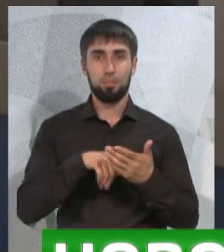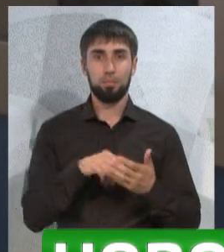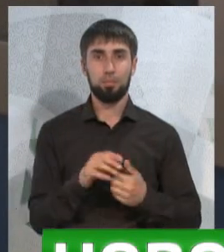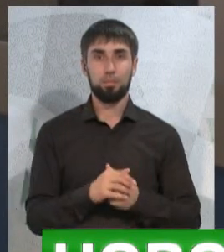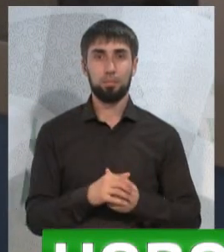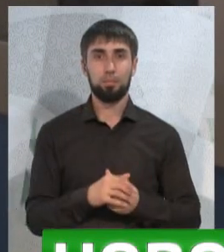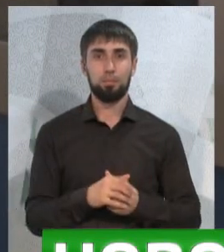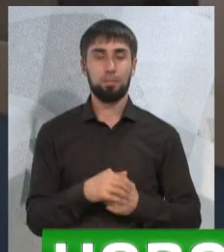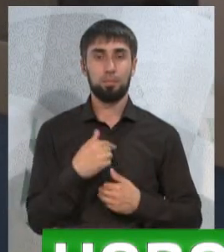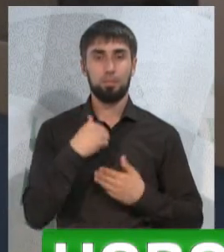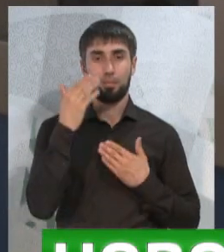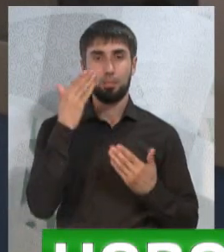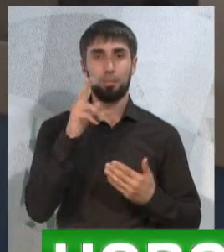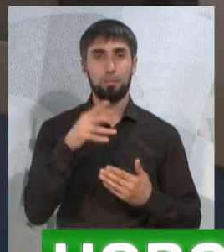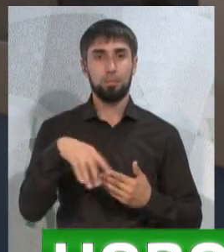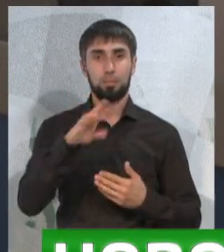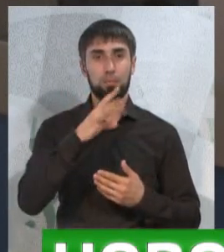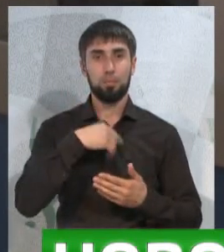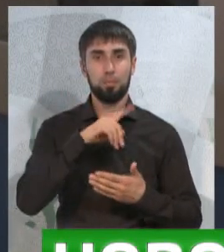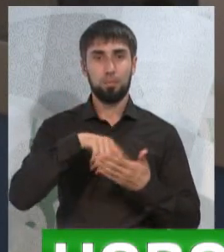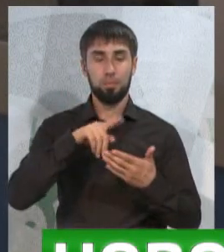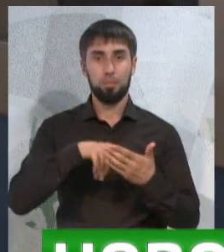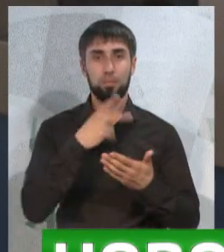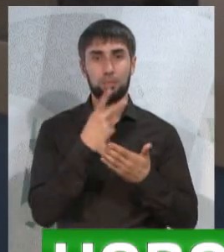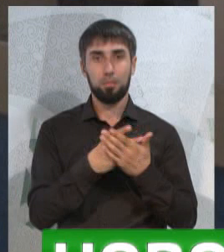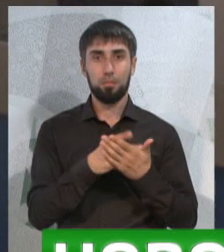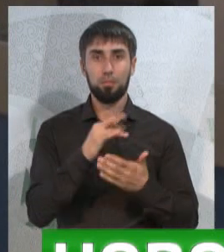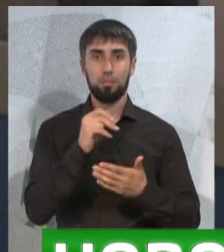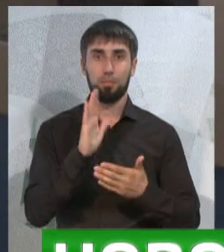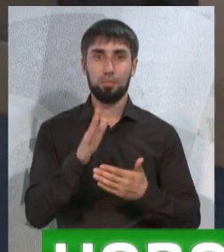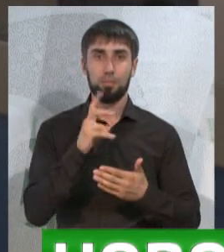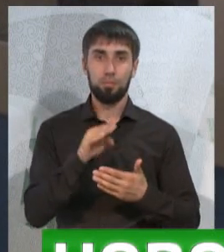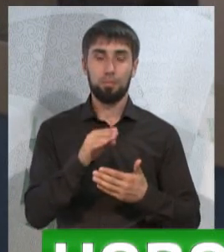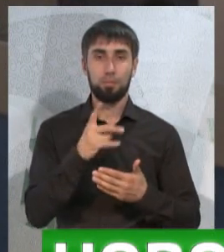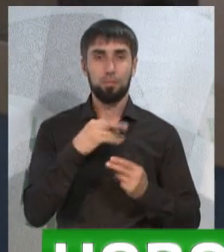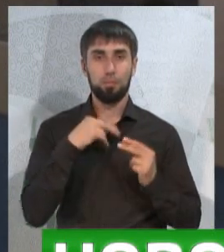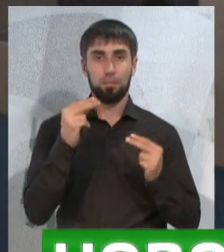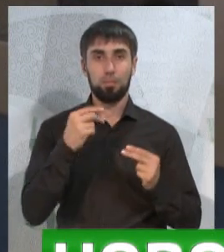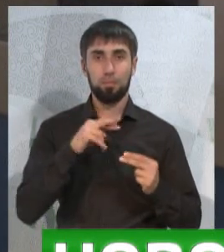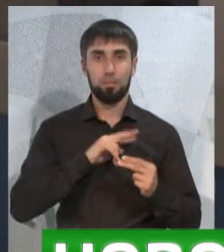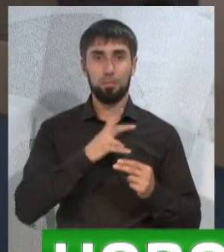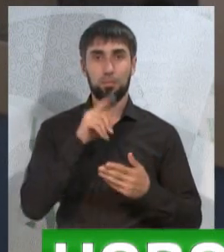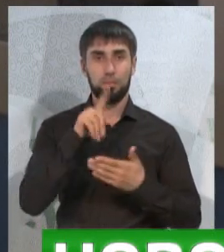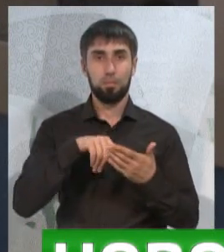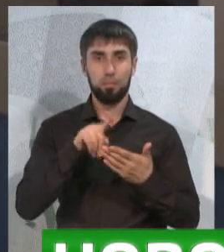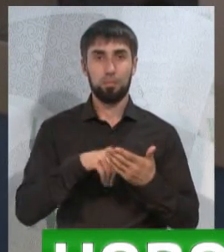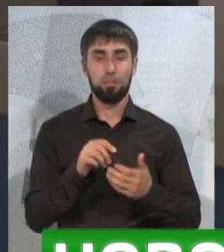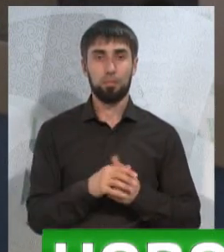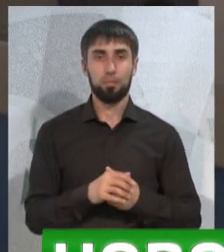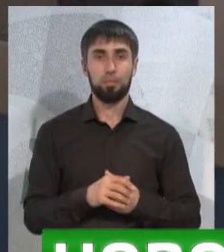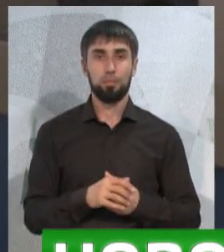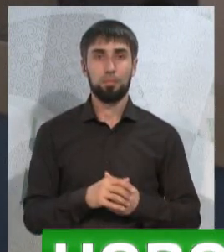верится. Я не знаю, как остальным, мне не верится. Посмотрим, пойдет она или нет, но, честно, я не верю. Хоть и вижу эту работу, но не